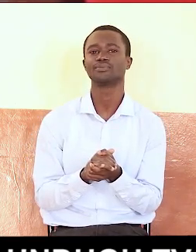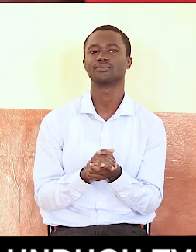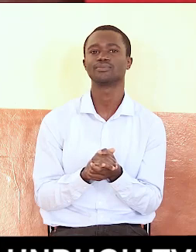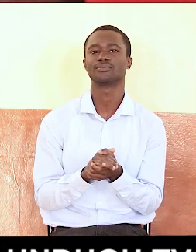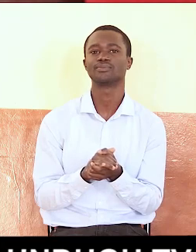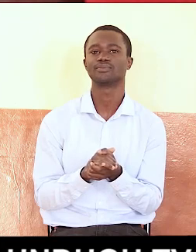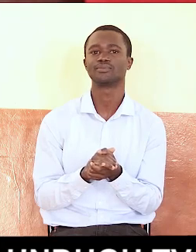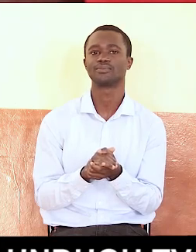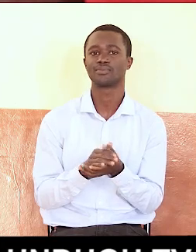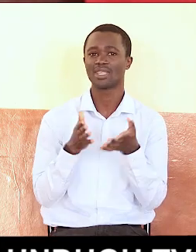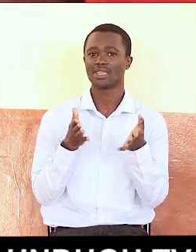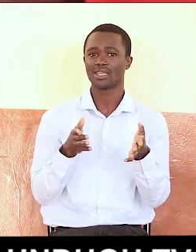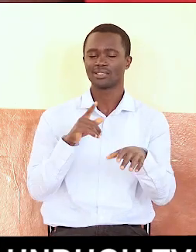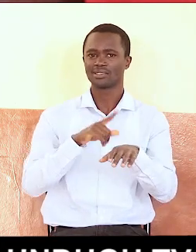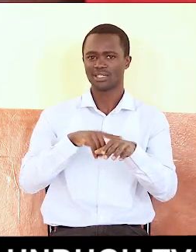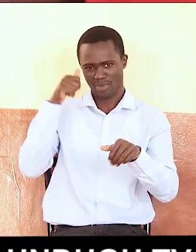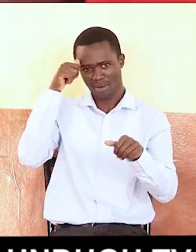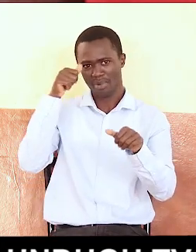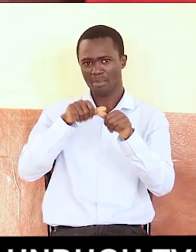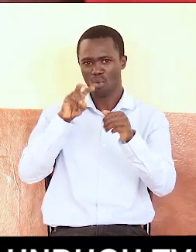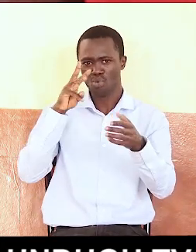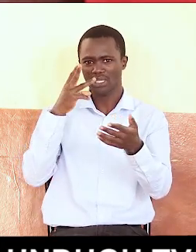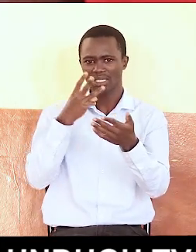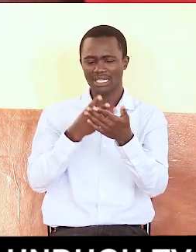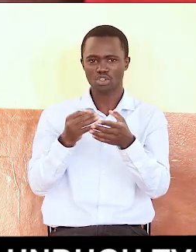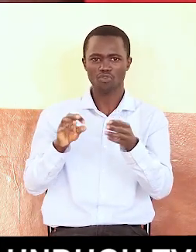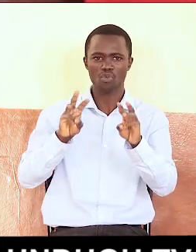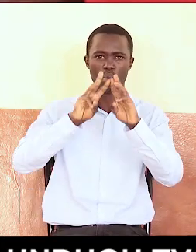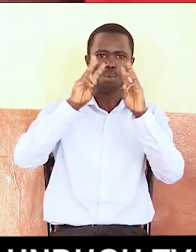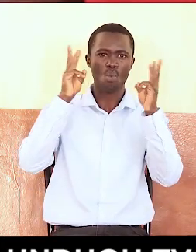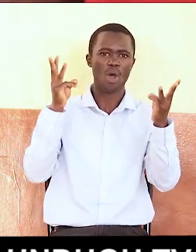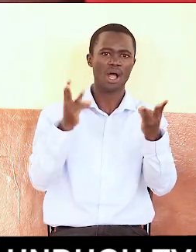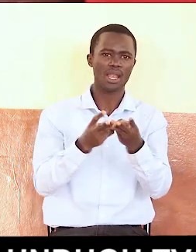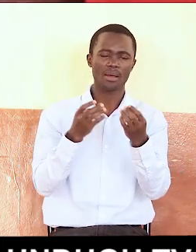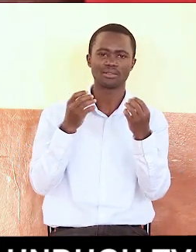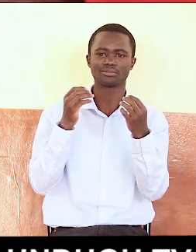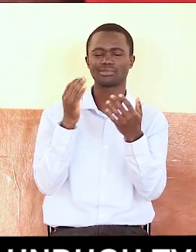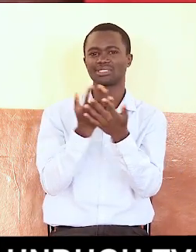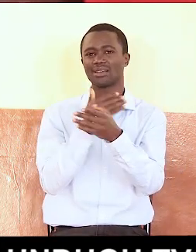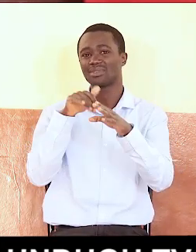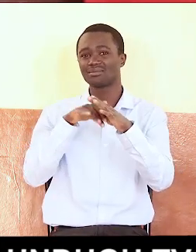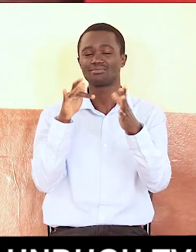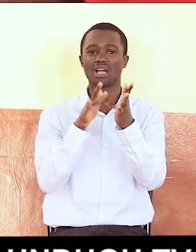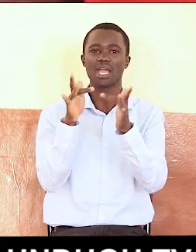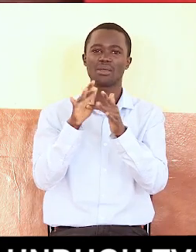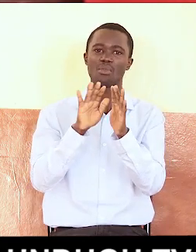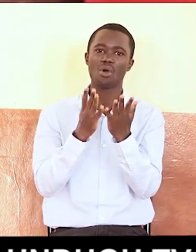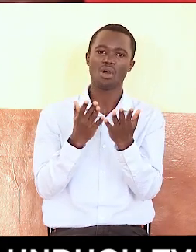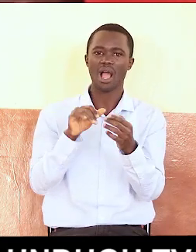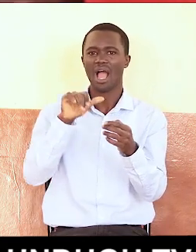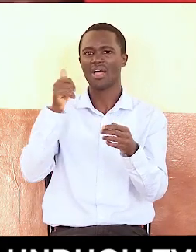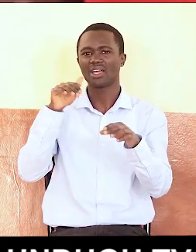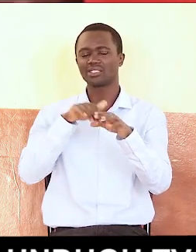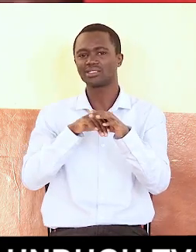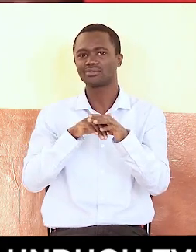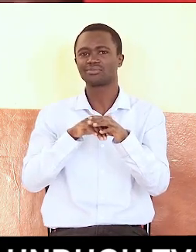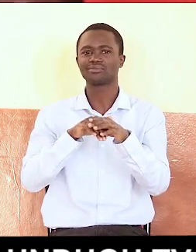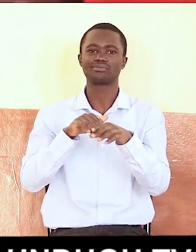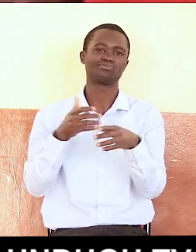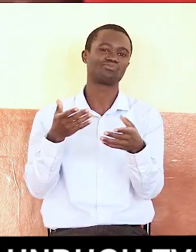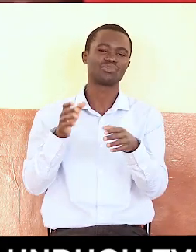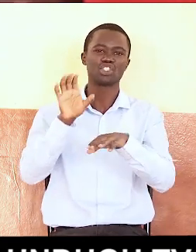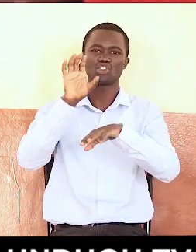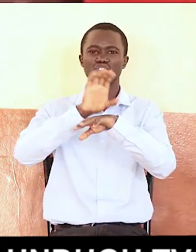Hapa tunapokumbuka mashahidi wa ulimwengu, wengine wako katika Bibilia, wengine wako katika Christian ama